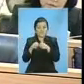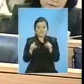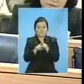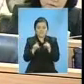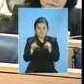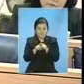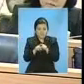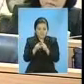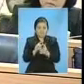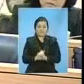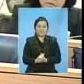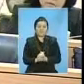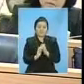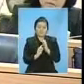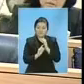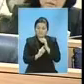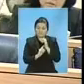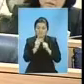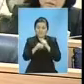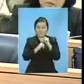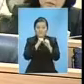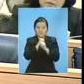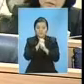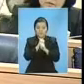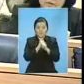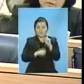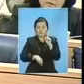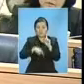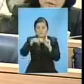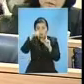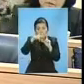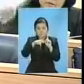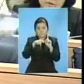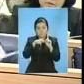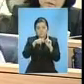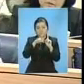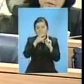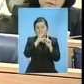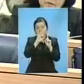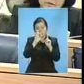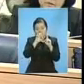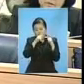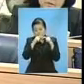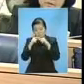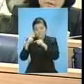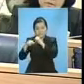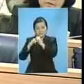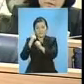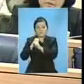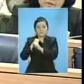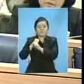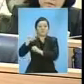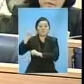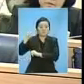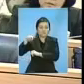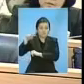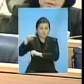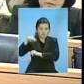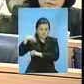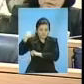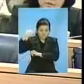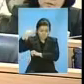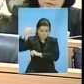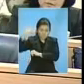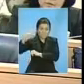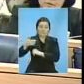นั่นเกิดขึ้นในปี1900ถึง2000แล้วก็เข้ามาสู่ยุคปัจจุบันค่ะความขัดแย้